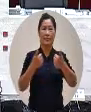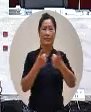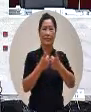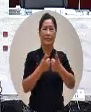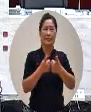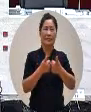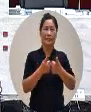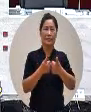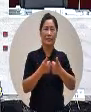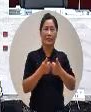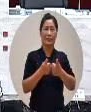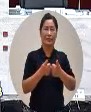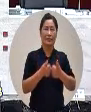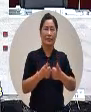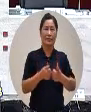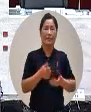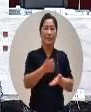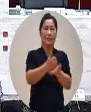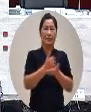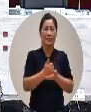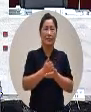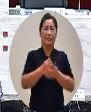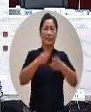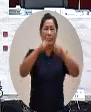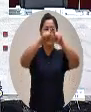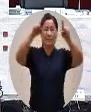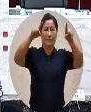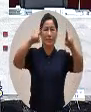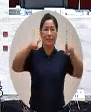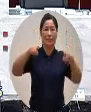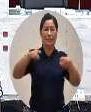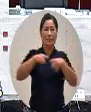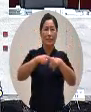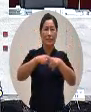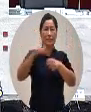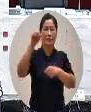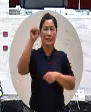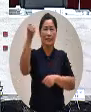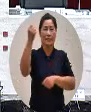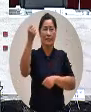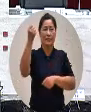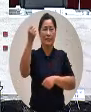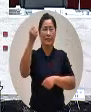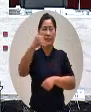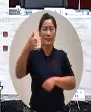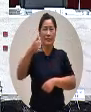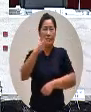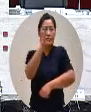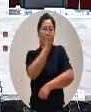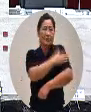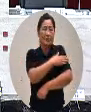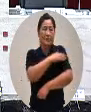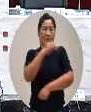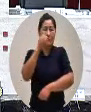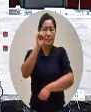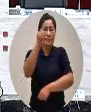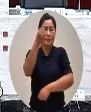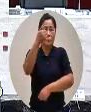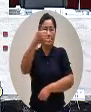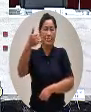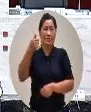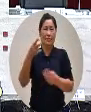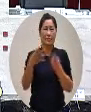請張豐騰議員及成名者議員聯合執行開始